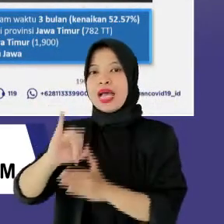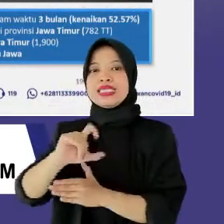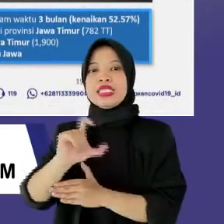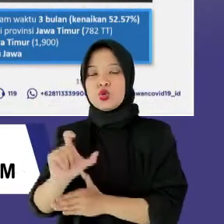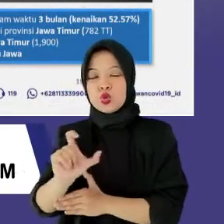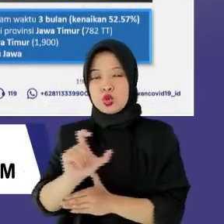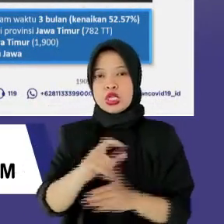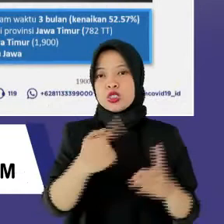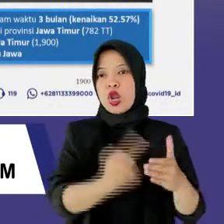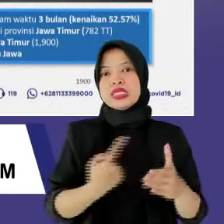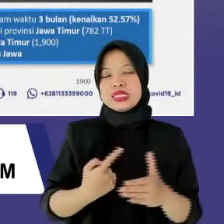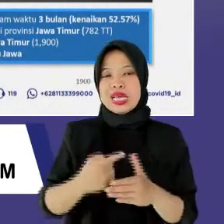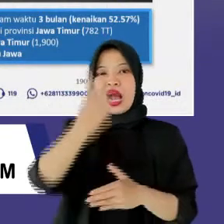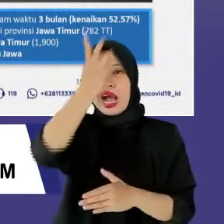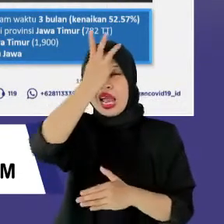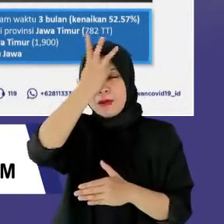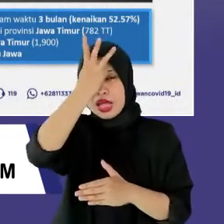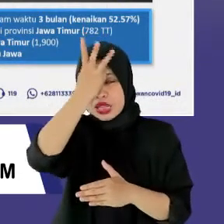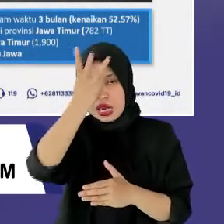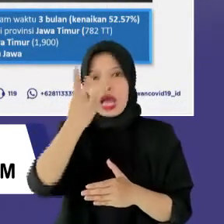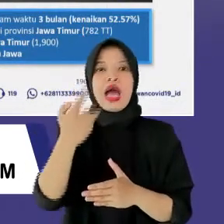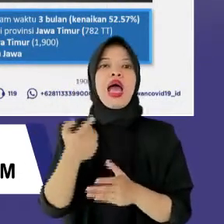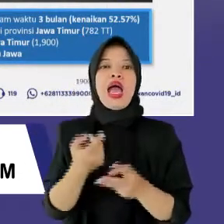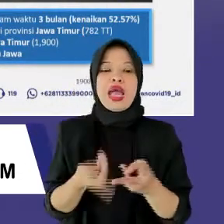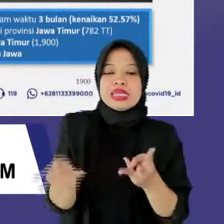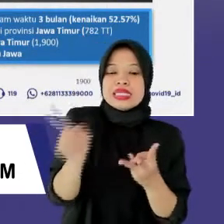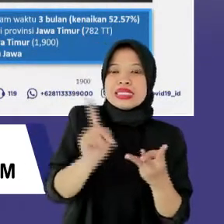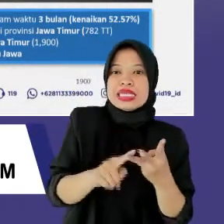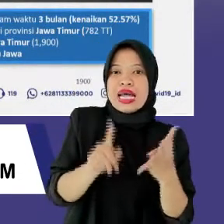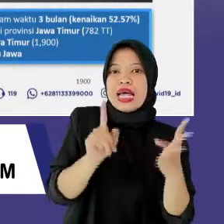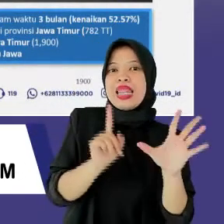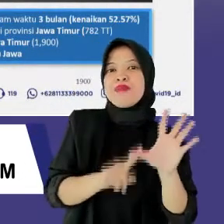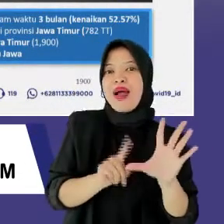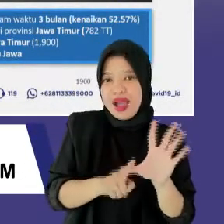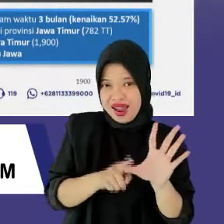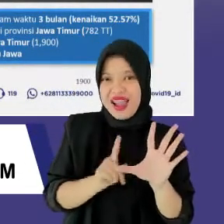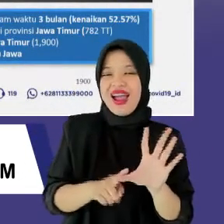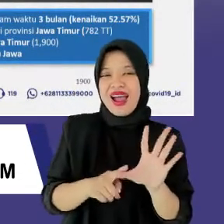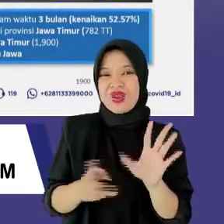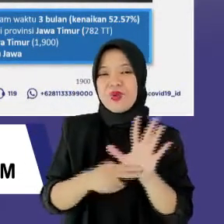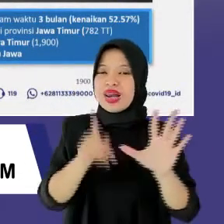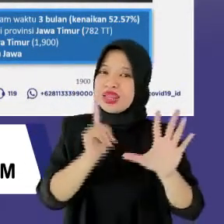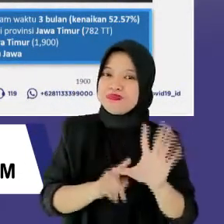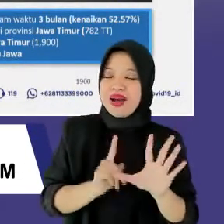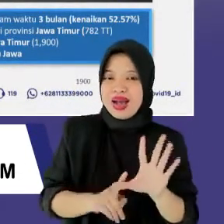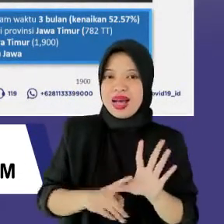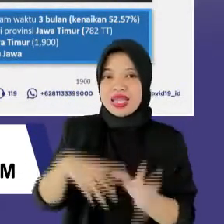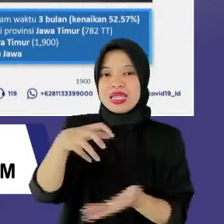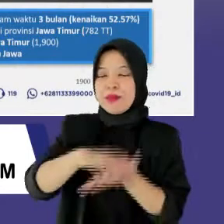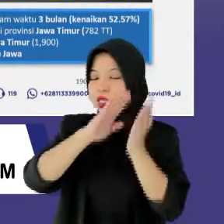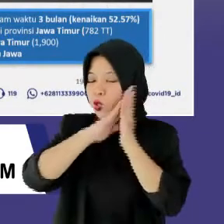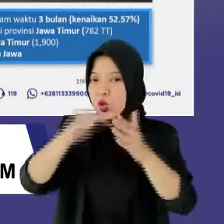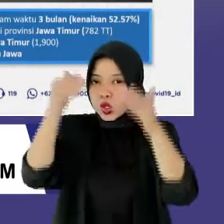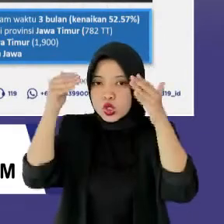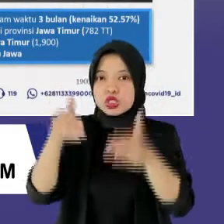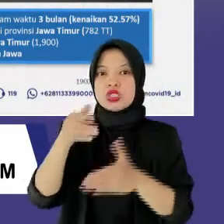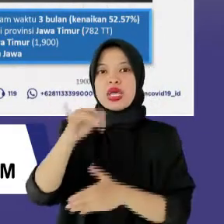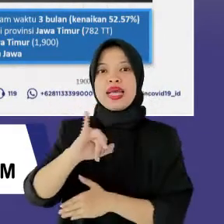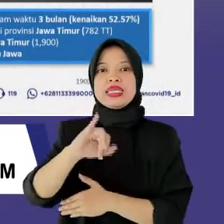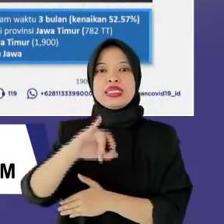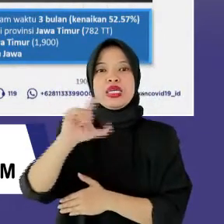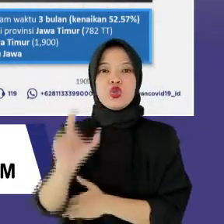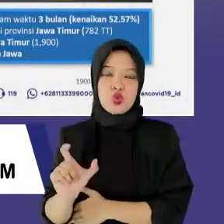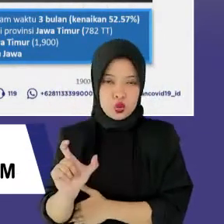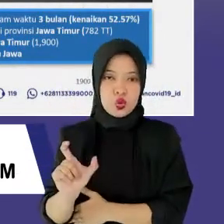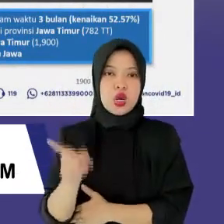kalau untuk ICU, Kalimantan ini bergeser menjadi peringkat kelima untuk jumlah tempat tidur ICU-nya. Bisa